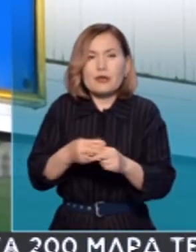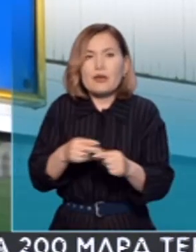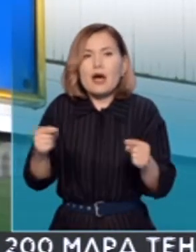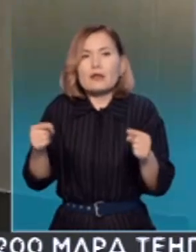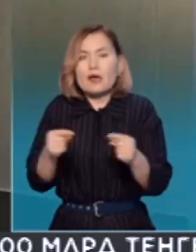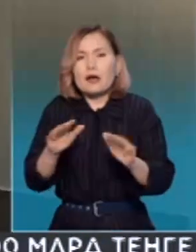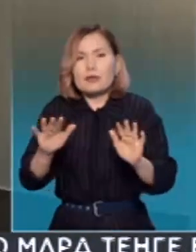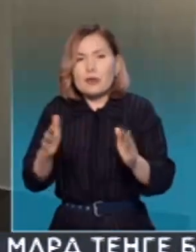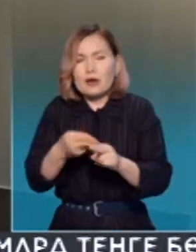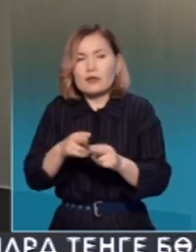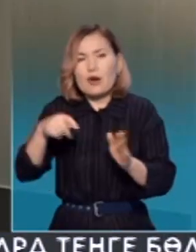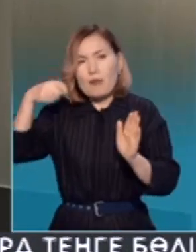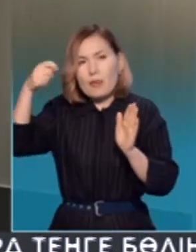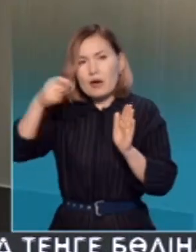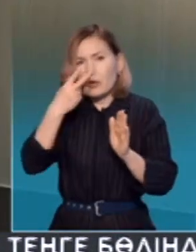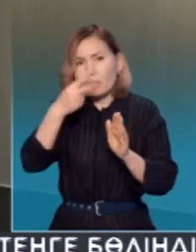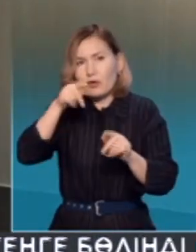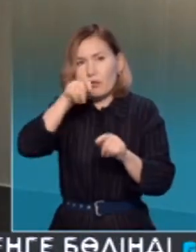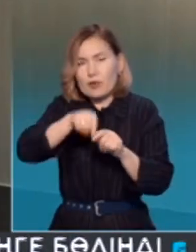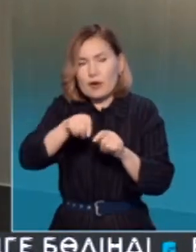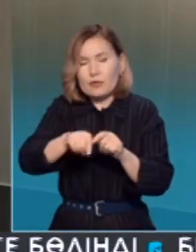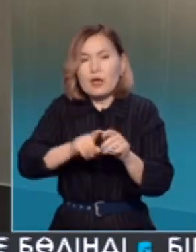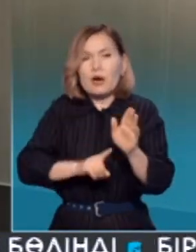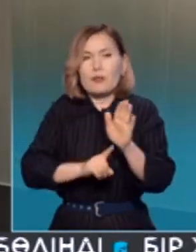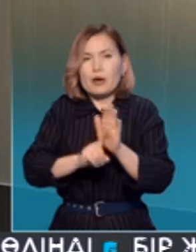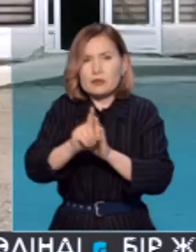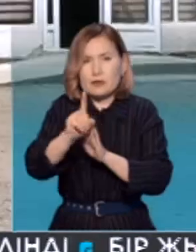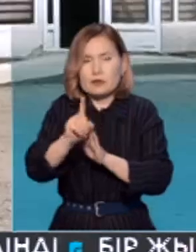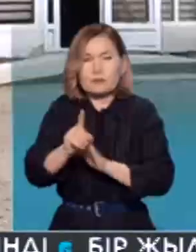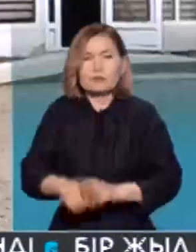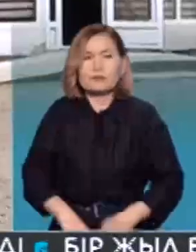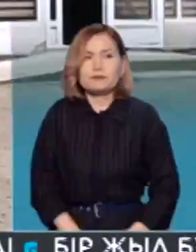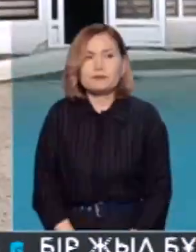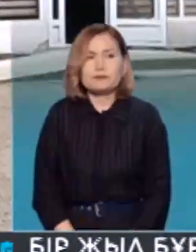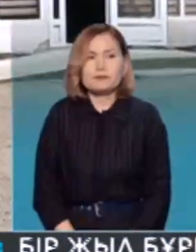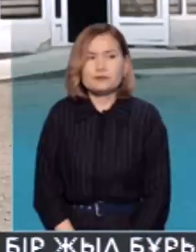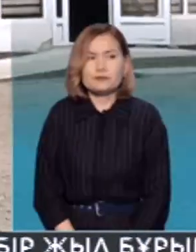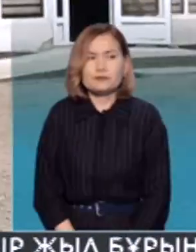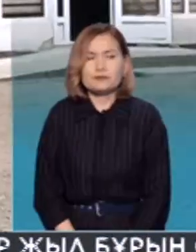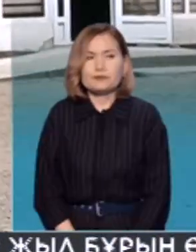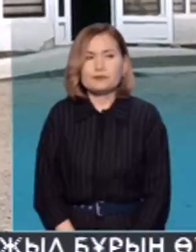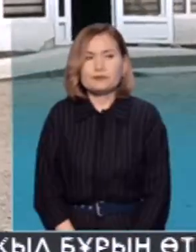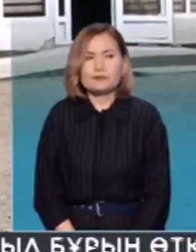нақты қалай болғанын анықтау мақсатында жедел уәкілдердің үстінен іс қозғаған.